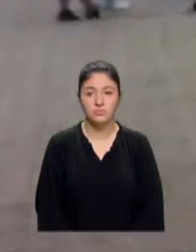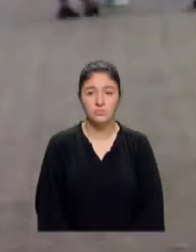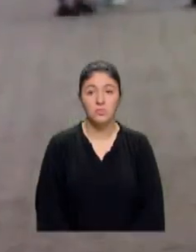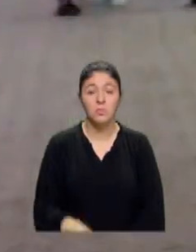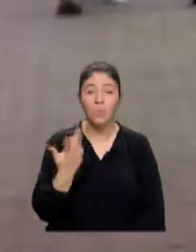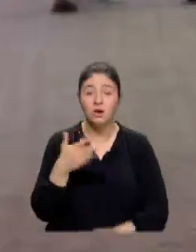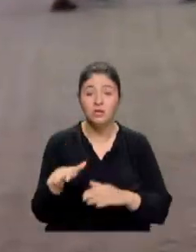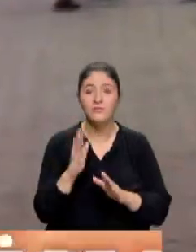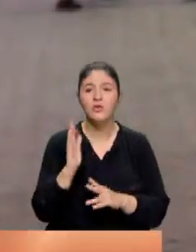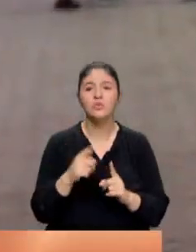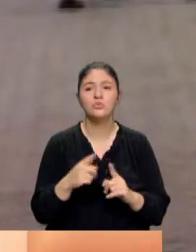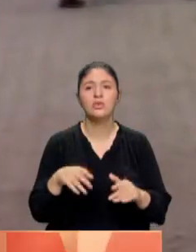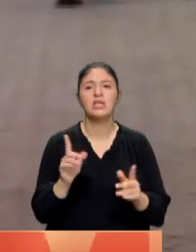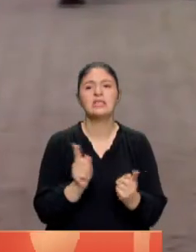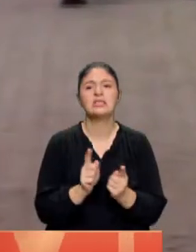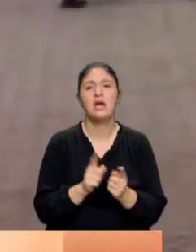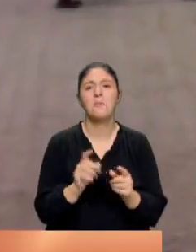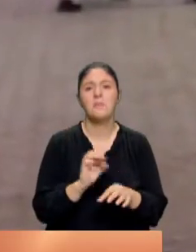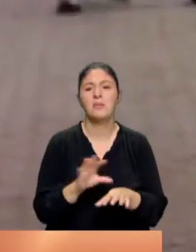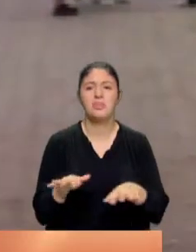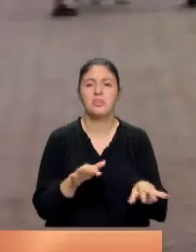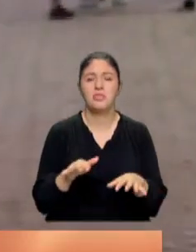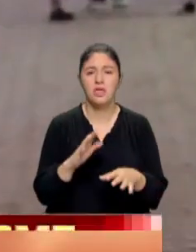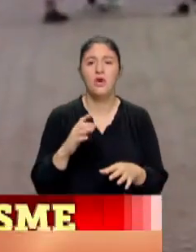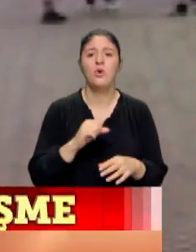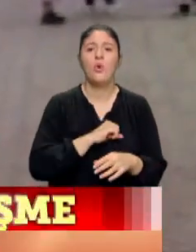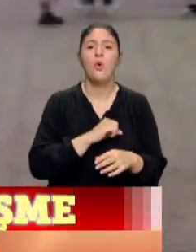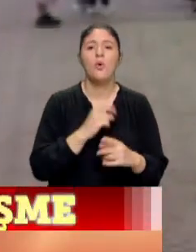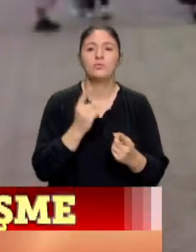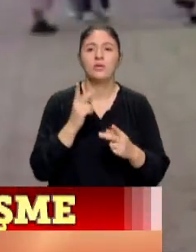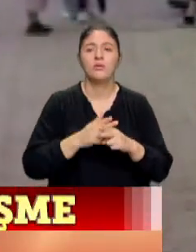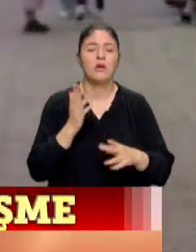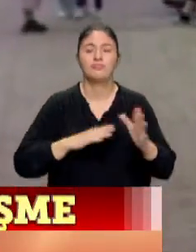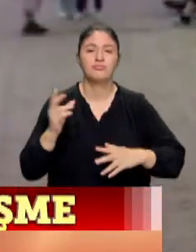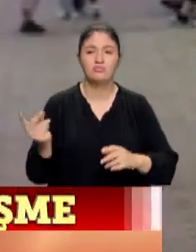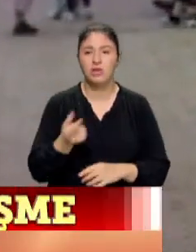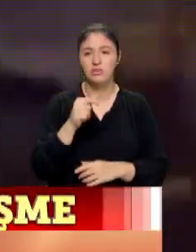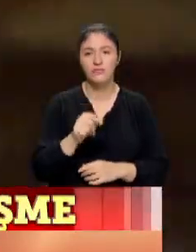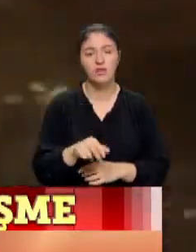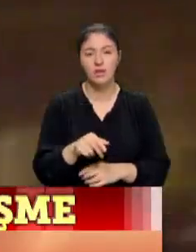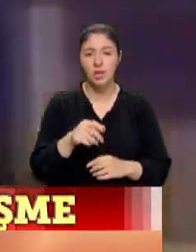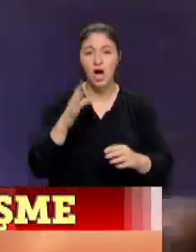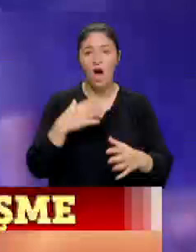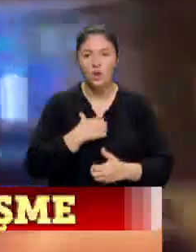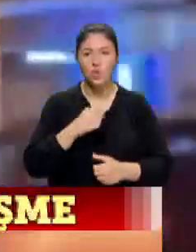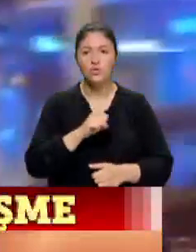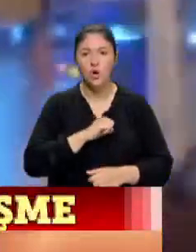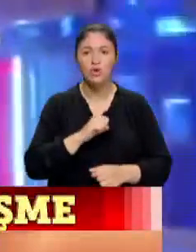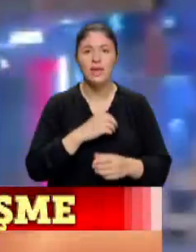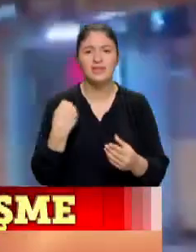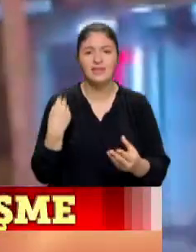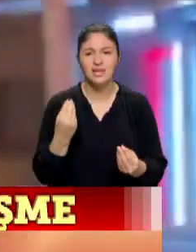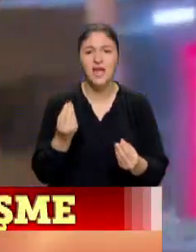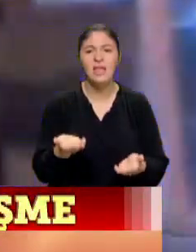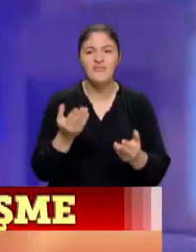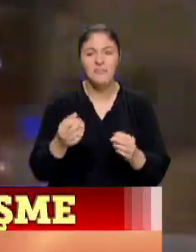Bayağı sallandık yani ama fazla uzun sürmedi. Kısa sürdü. Yani içeri bir şekilde apar topar kaçtık vallahi dışarıya. Acı da korkular da taptaze,